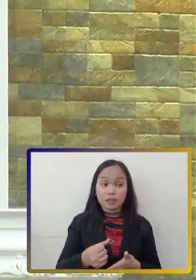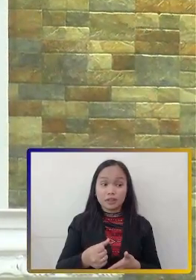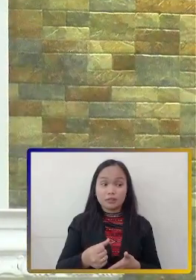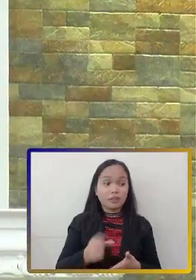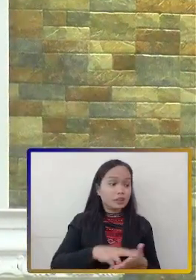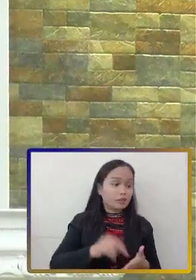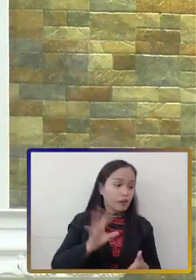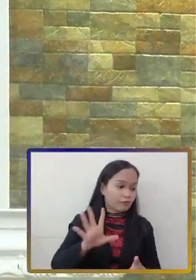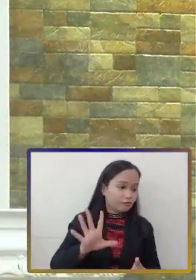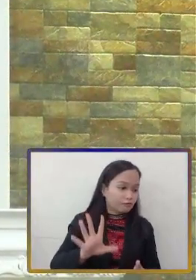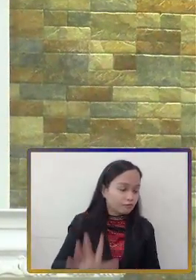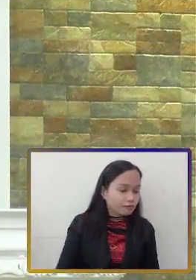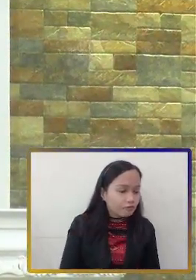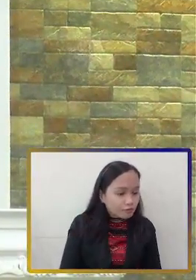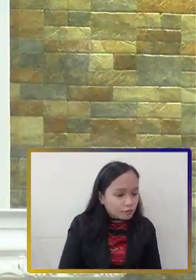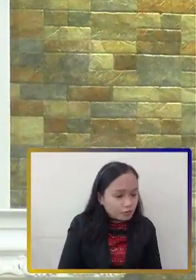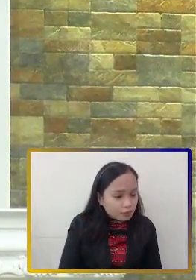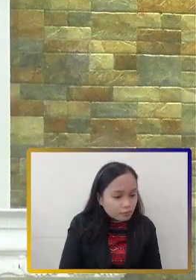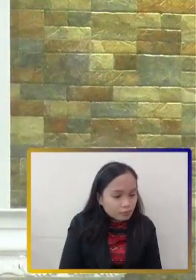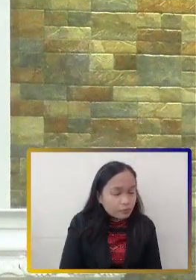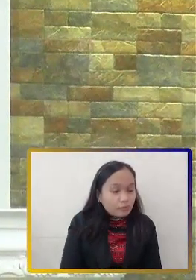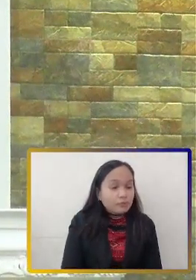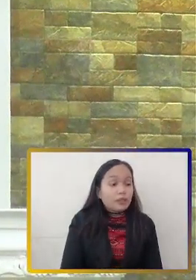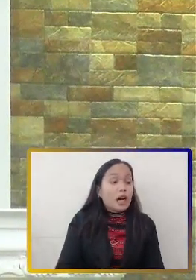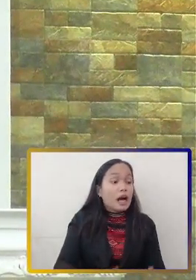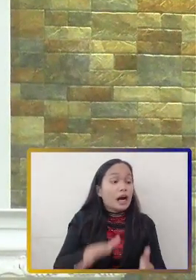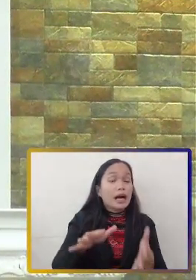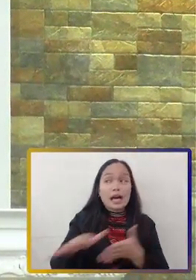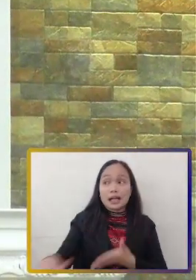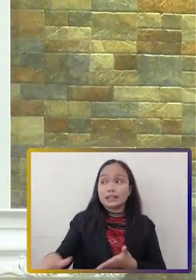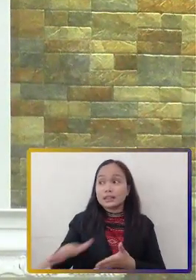number 5. Casting down what?